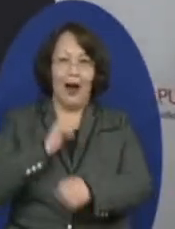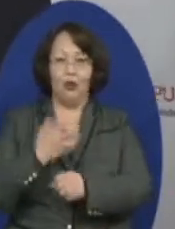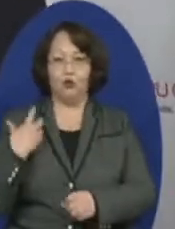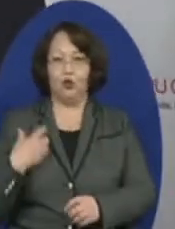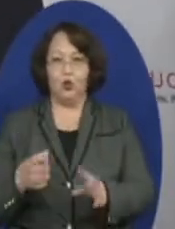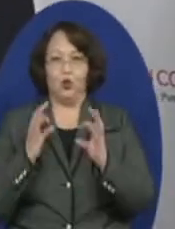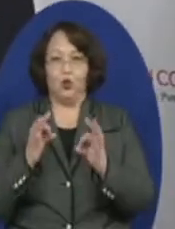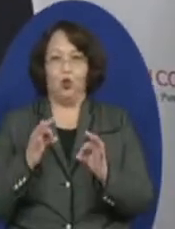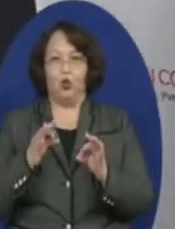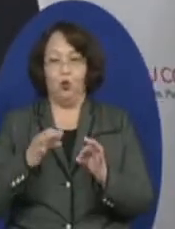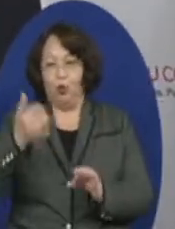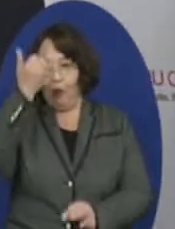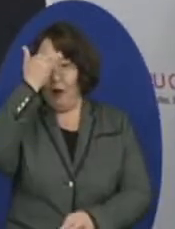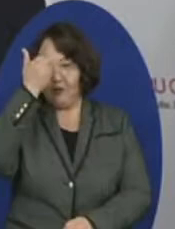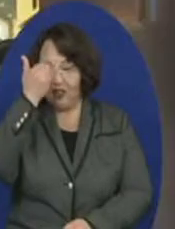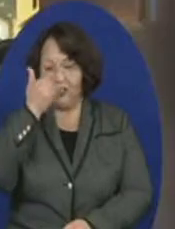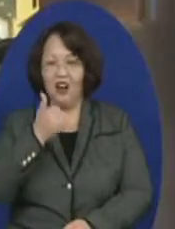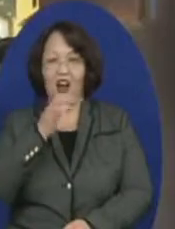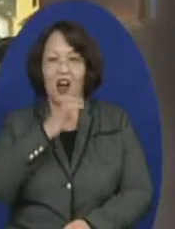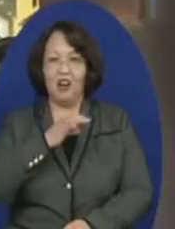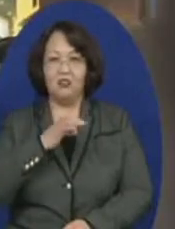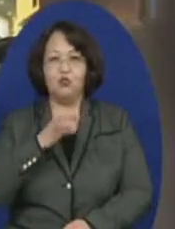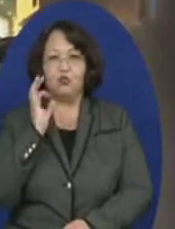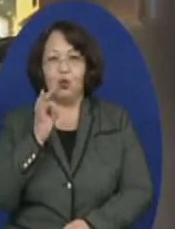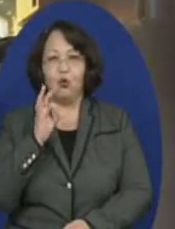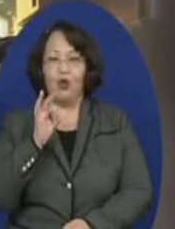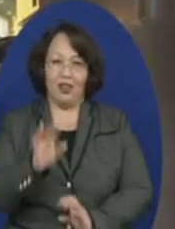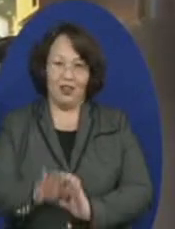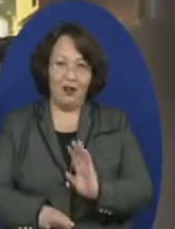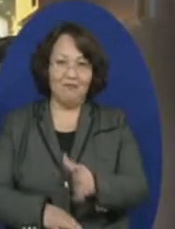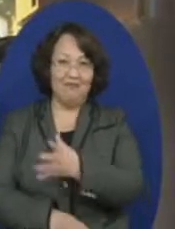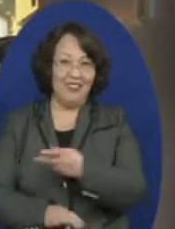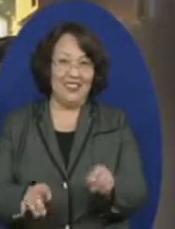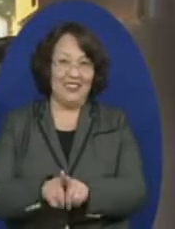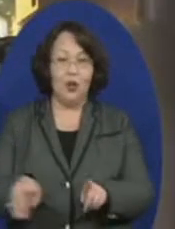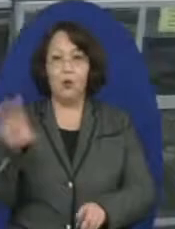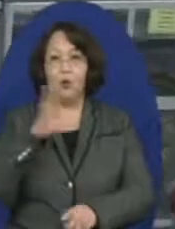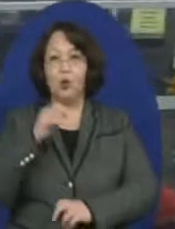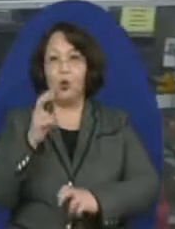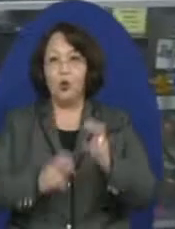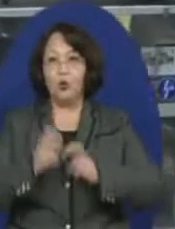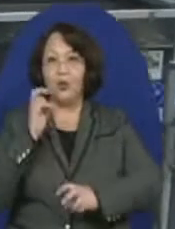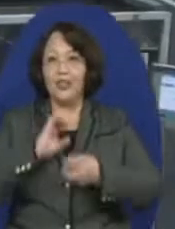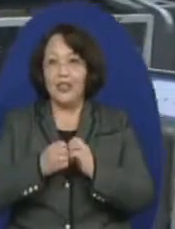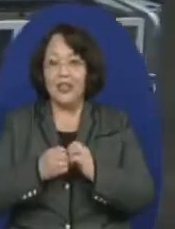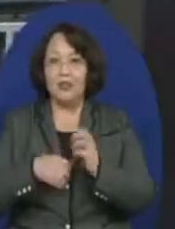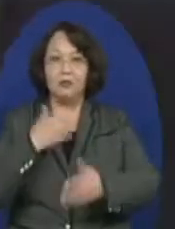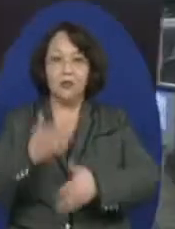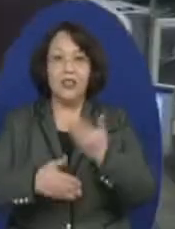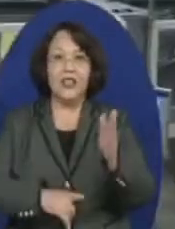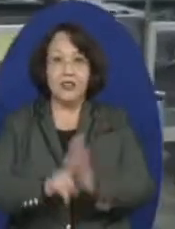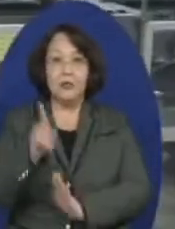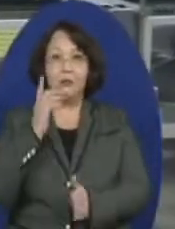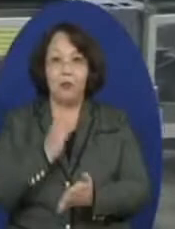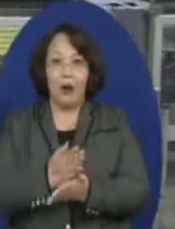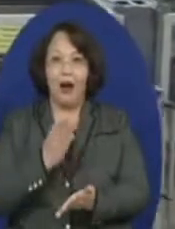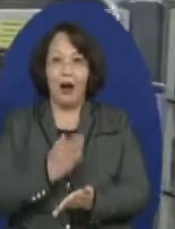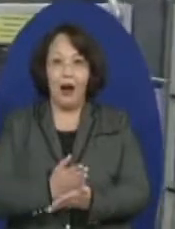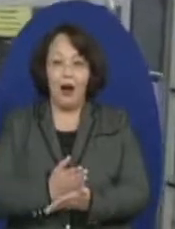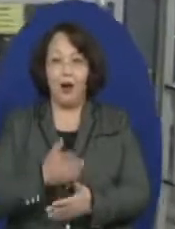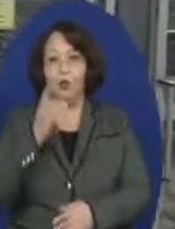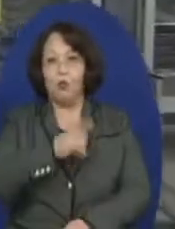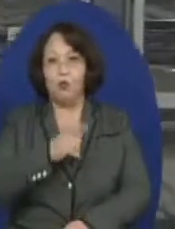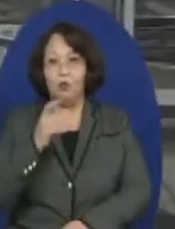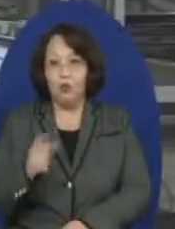хариуцлагатай хэрэглээ гэдэг рүү явж байгаа. Дэлхийн нийтээр бид нар тэрний дагуу үйлдвэрлэлээ явуулаад эхэлсэн байгаа. Гэхдээ